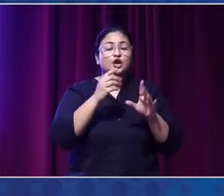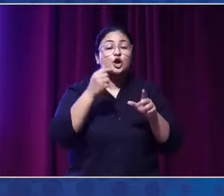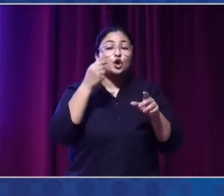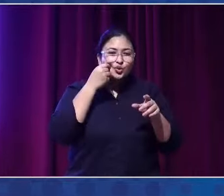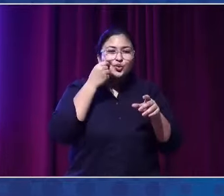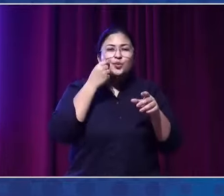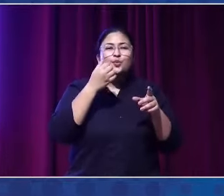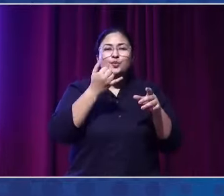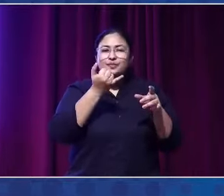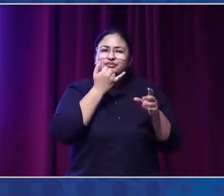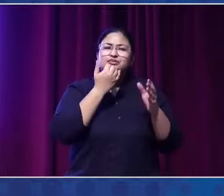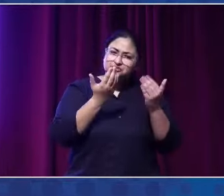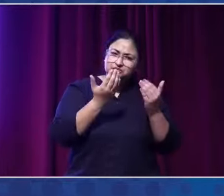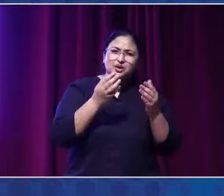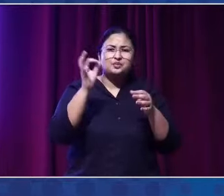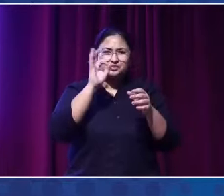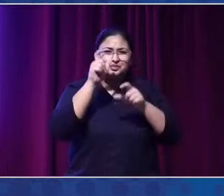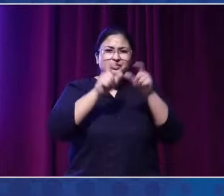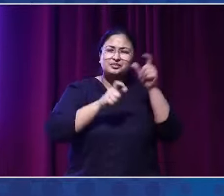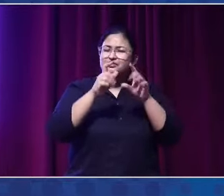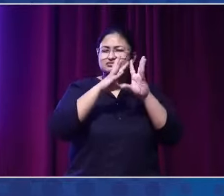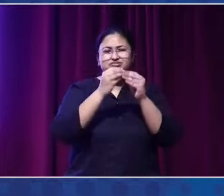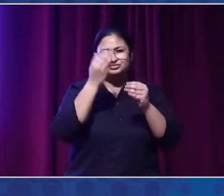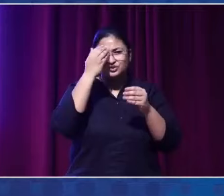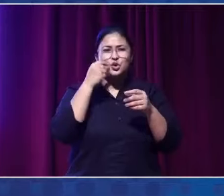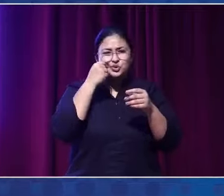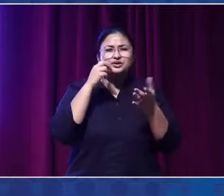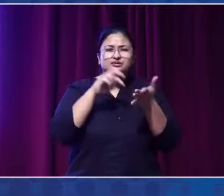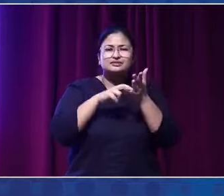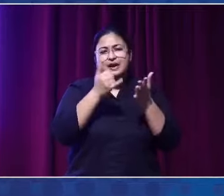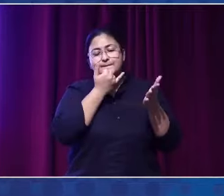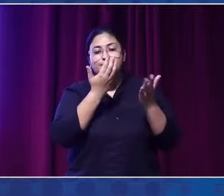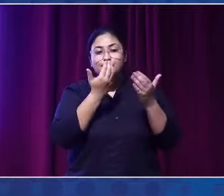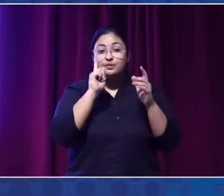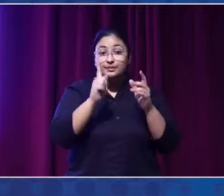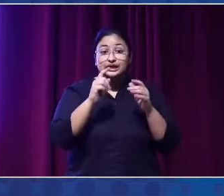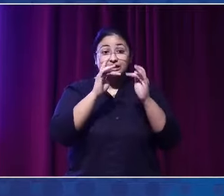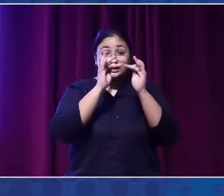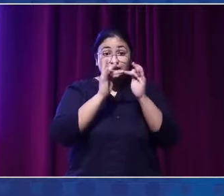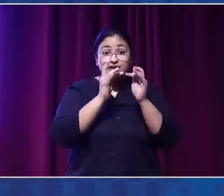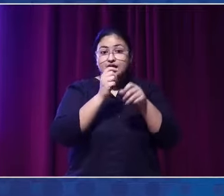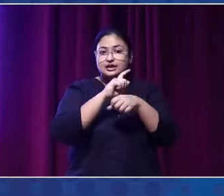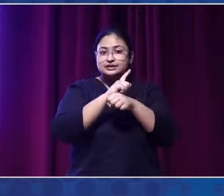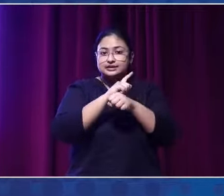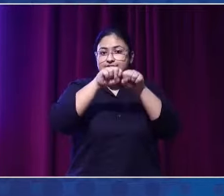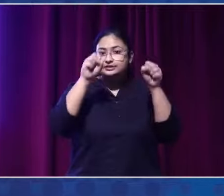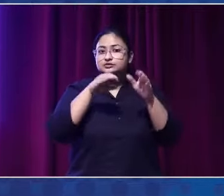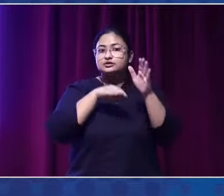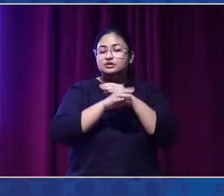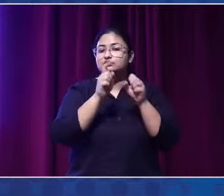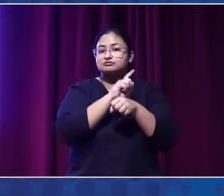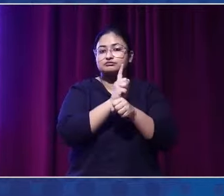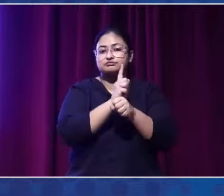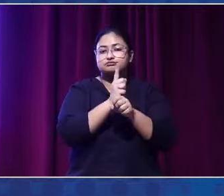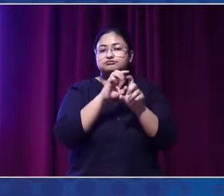ऑफिस में भी किसी से ह्यूमन प्रॉब्लम हो सकती है, गाड़ी चलाने में भी हो सकती है, उसको हम डील करेंगे. लेकिन फर्मली वी वॉन्ट टू से